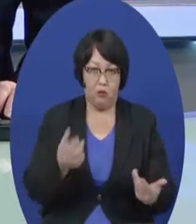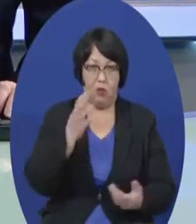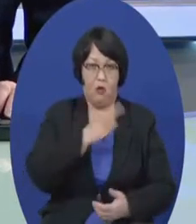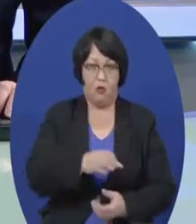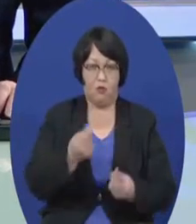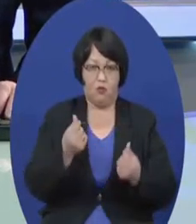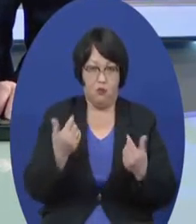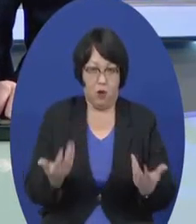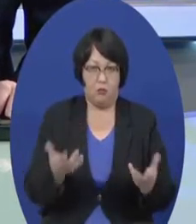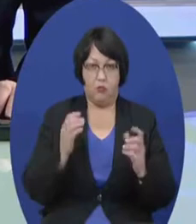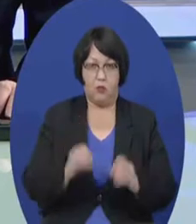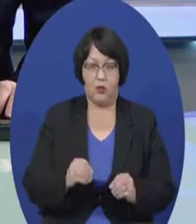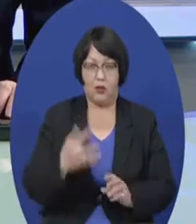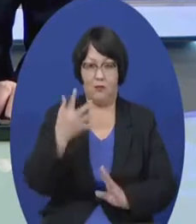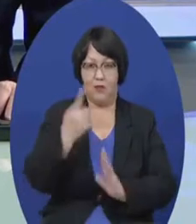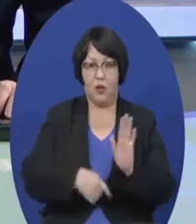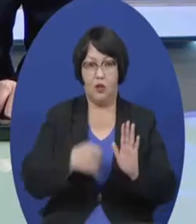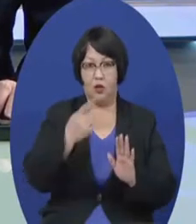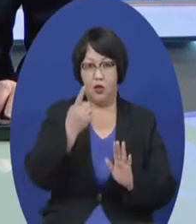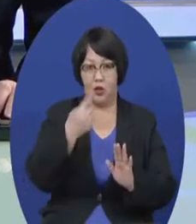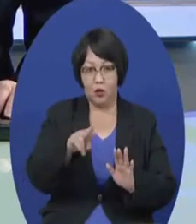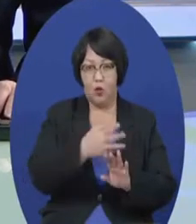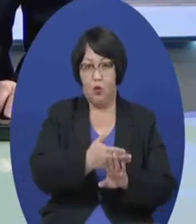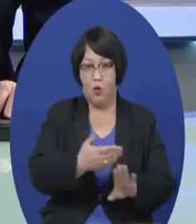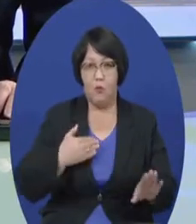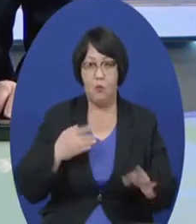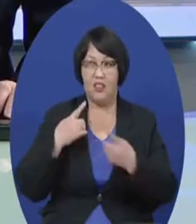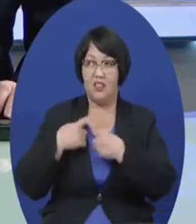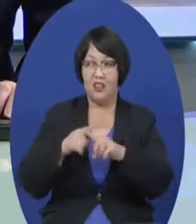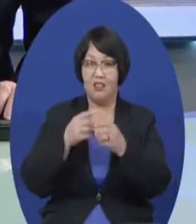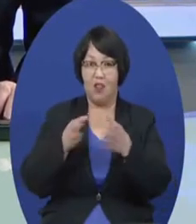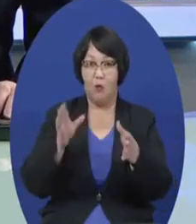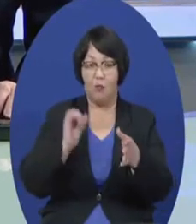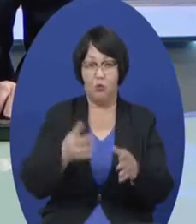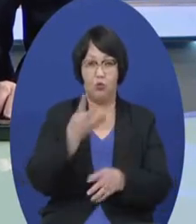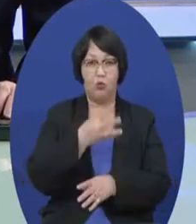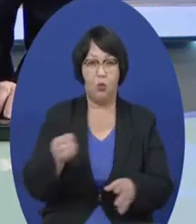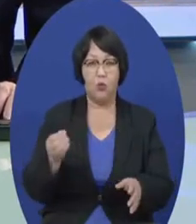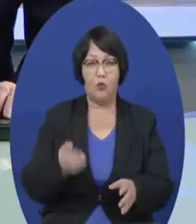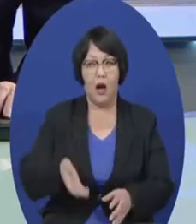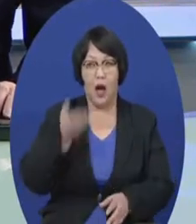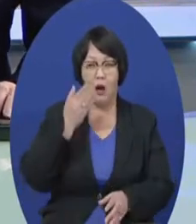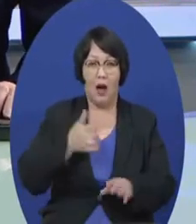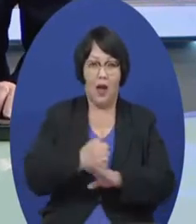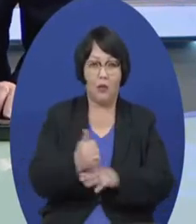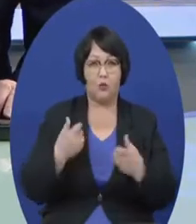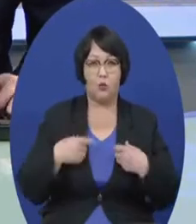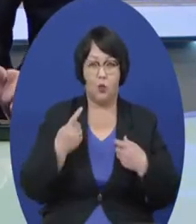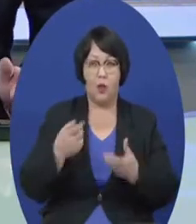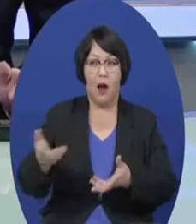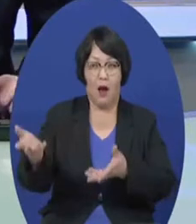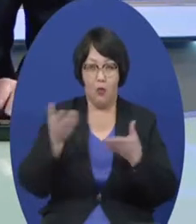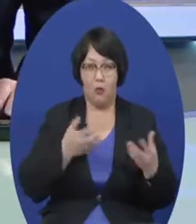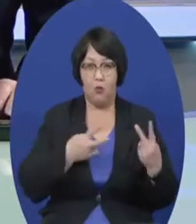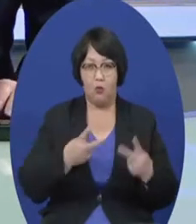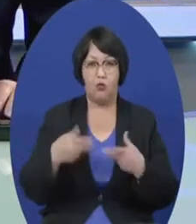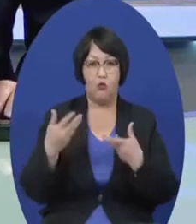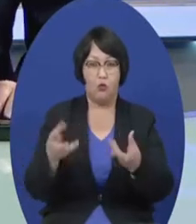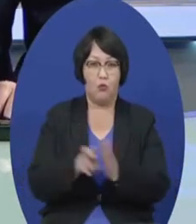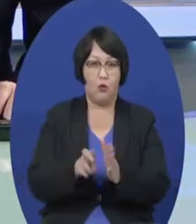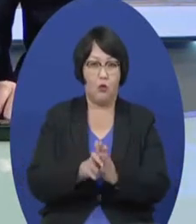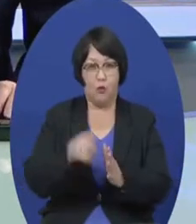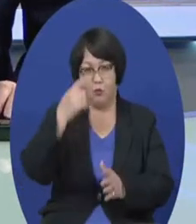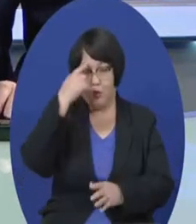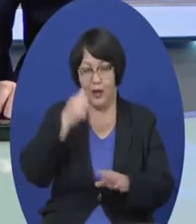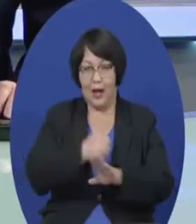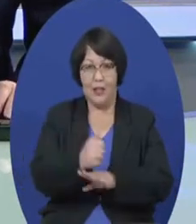болжээ. Хэрвээ энэ оны 5 дугаар сараас өмнө хилээ нээвэл 400 гаруй мянган жуулчин хүлээн авах боломжтой гэсэн судалгааг Монголын аялал жуулчлалын холбооноос гаргасан.